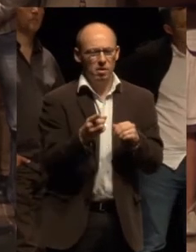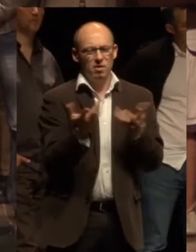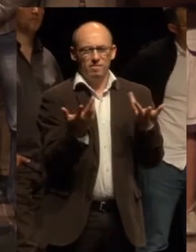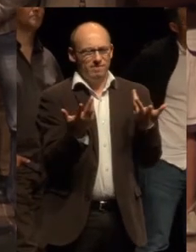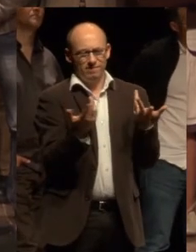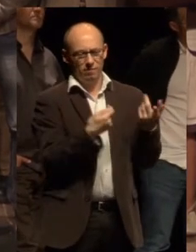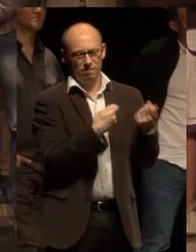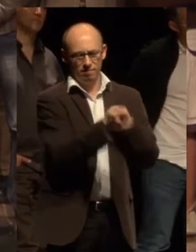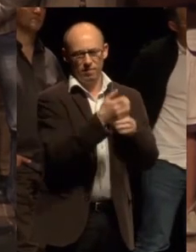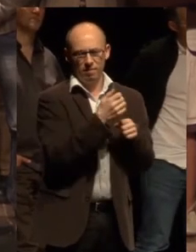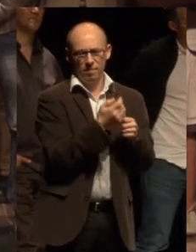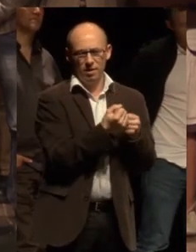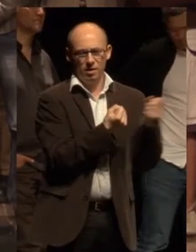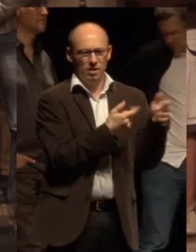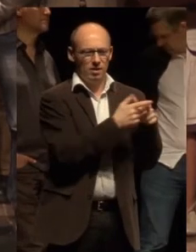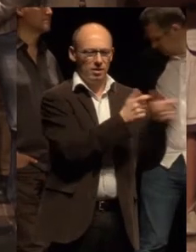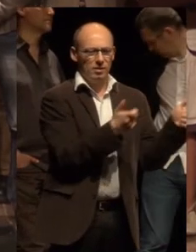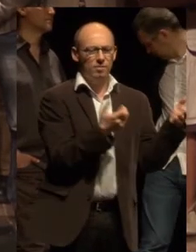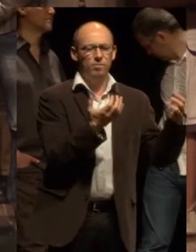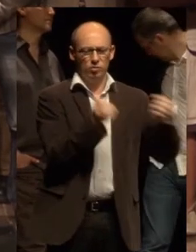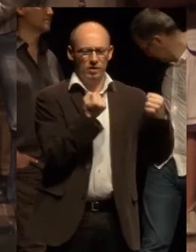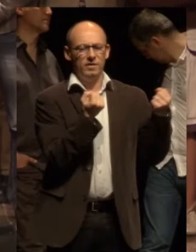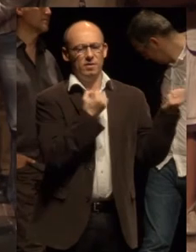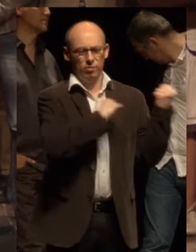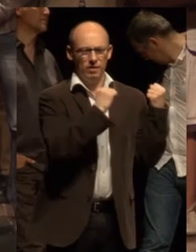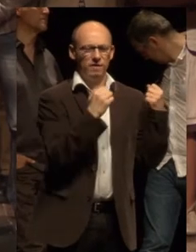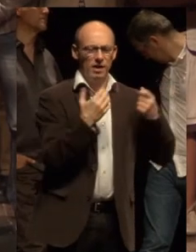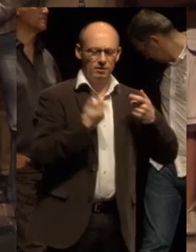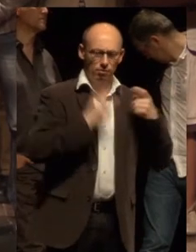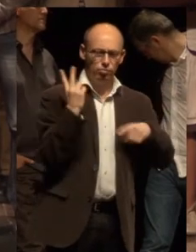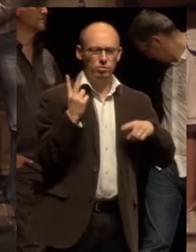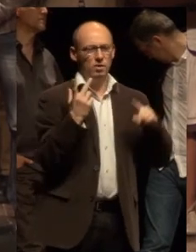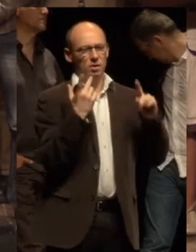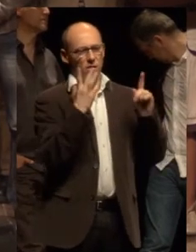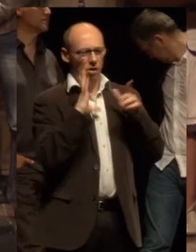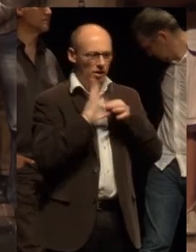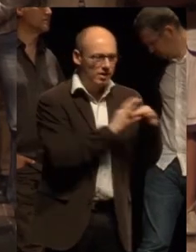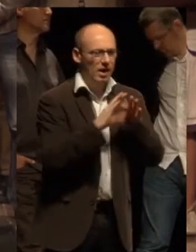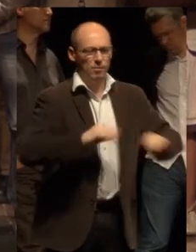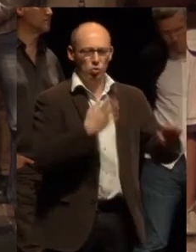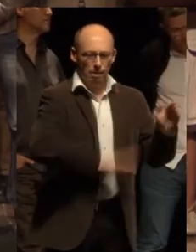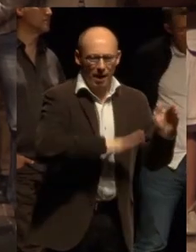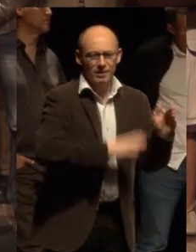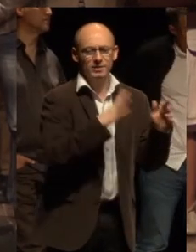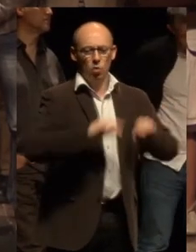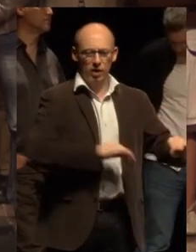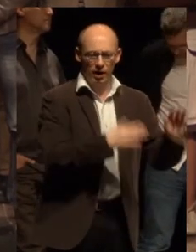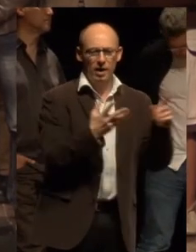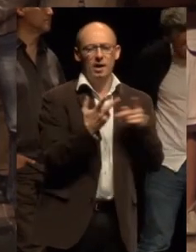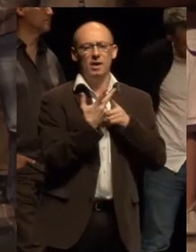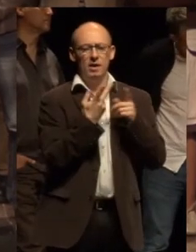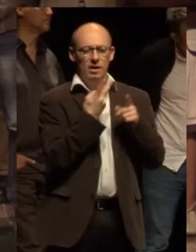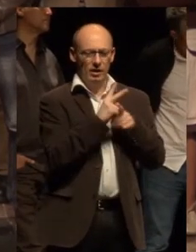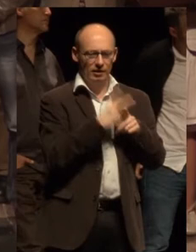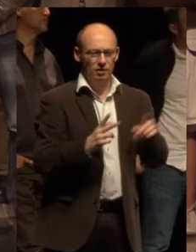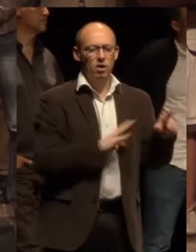ils sont plus solides, plus efficaces, plus prospectifs, plus en lien avec les besoins fondamentaux et avec les enjeux